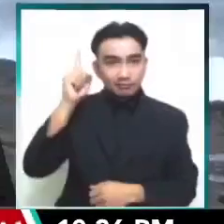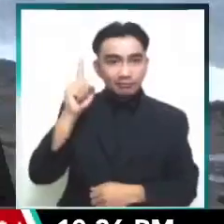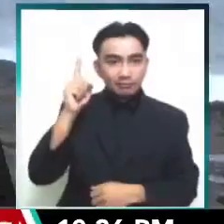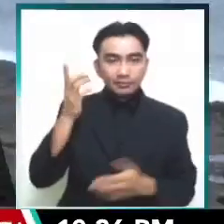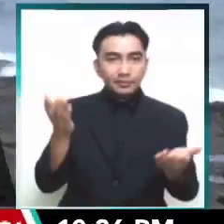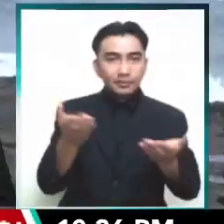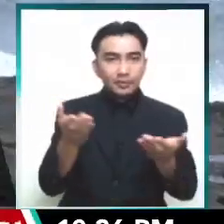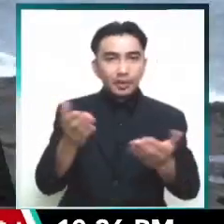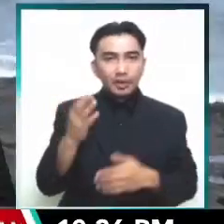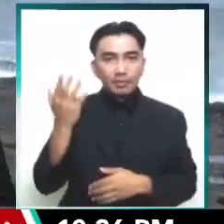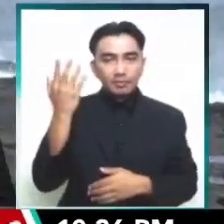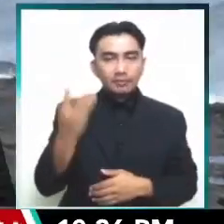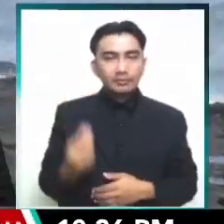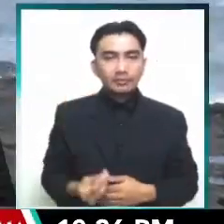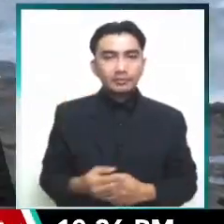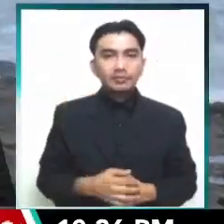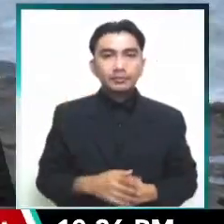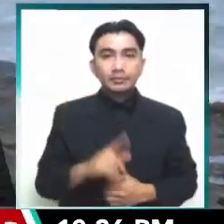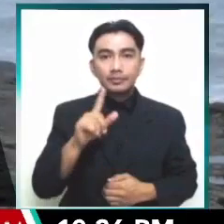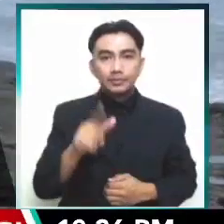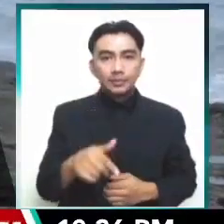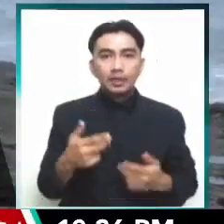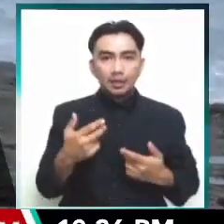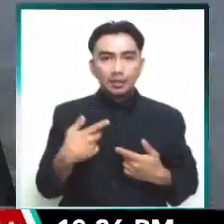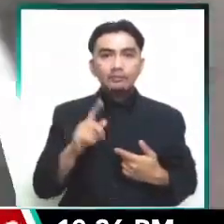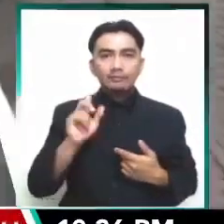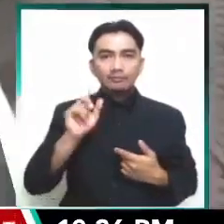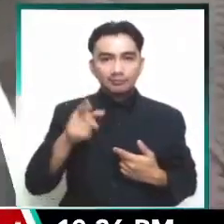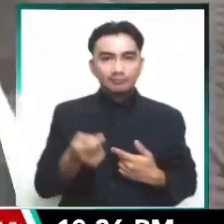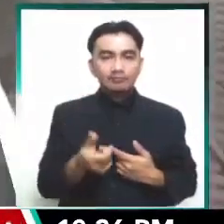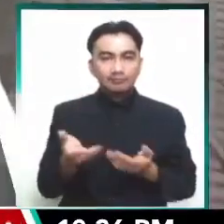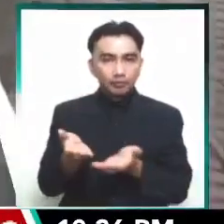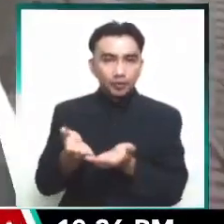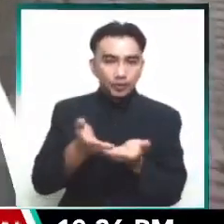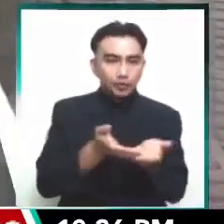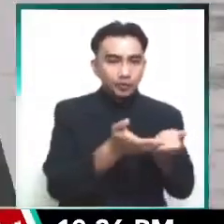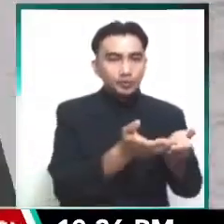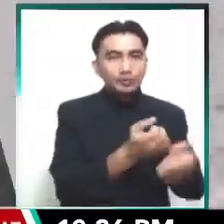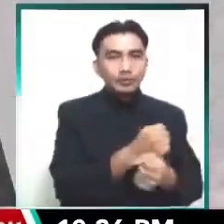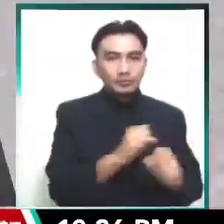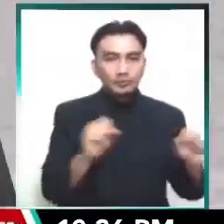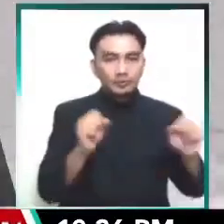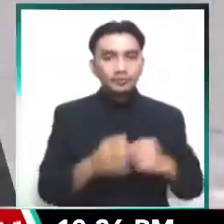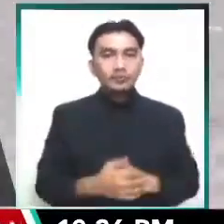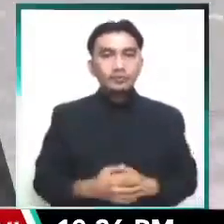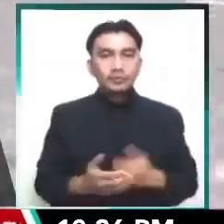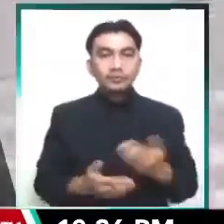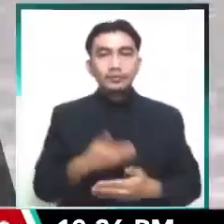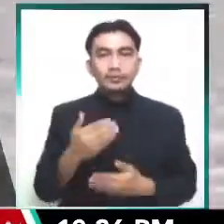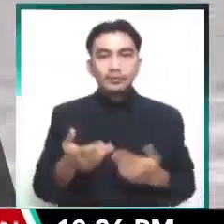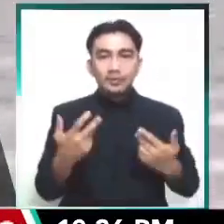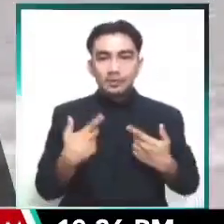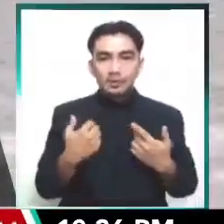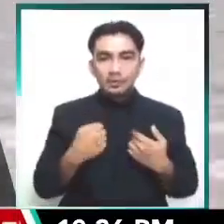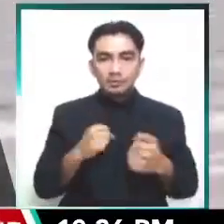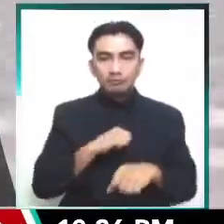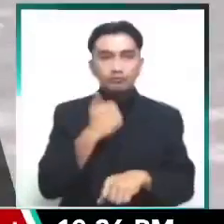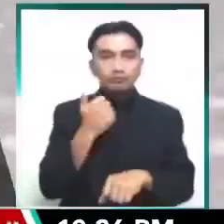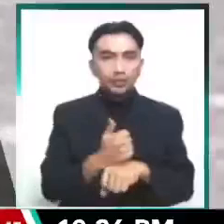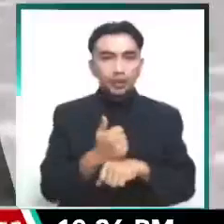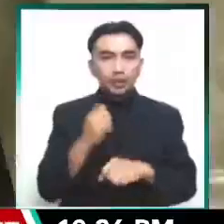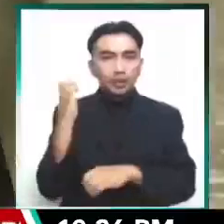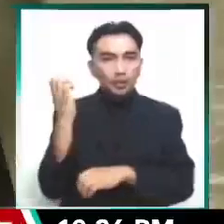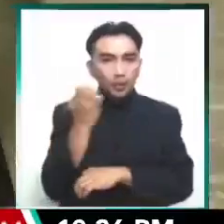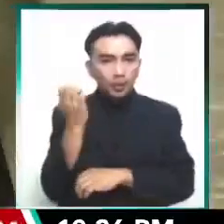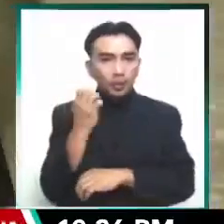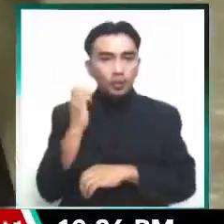City. Kalaunan, naialis din ito. Isinailalim naman sa state of calamity ang Bacolod City dahil sa